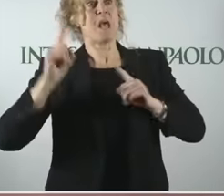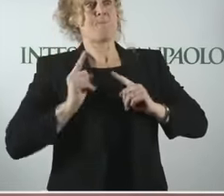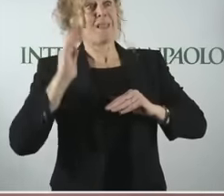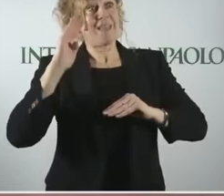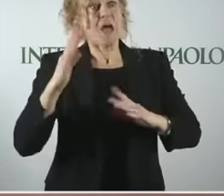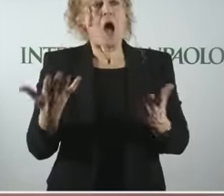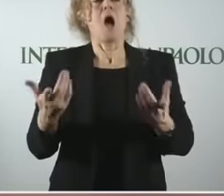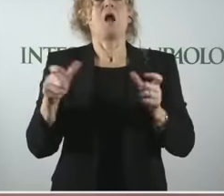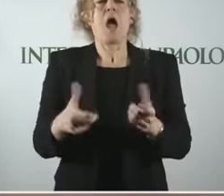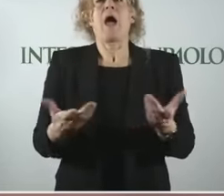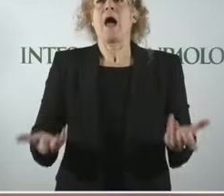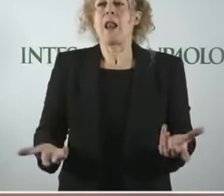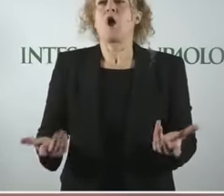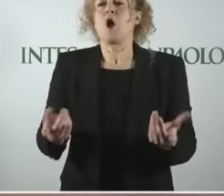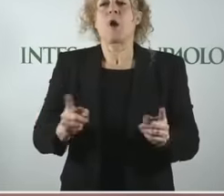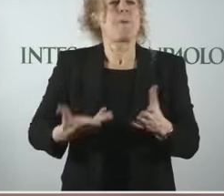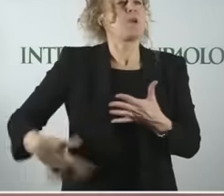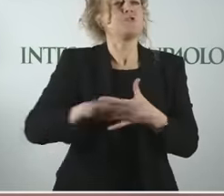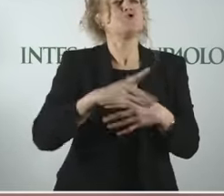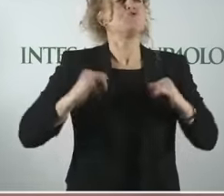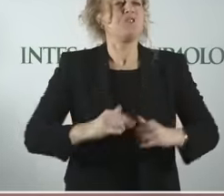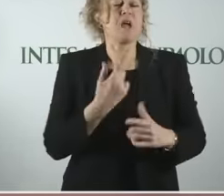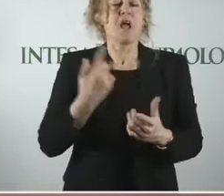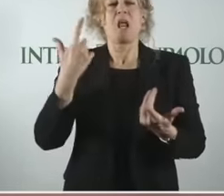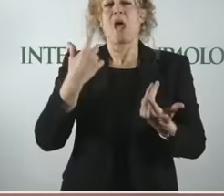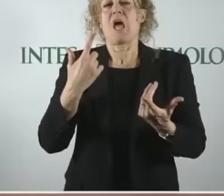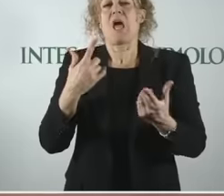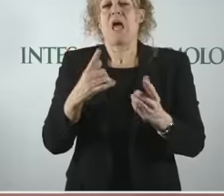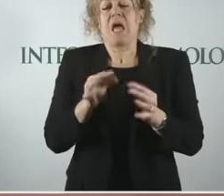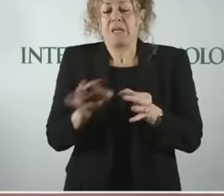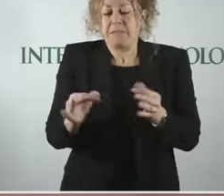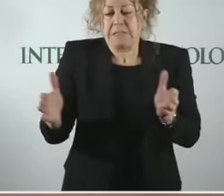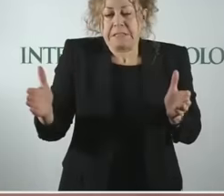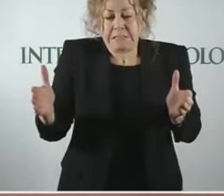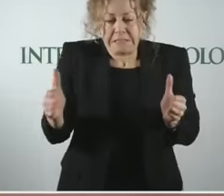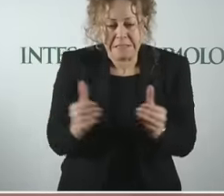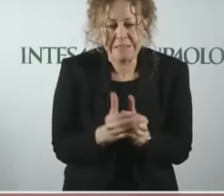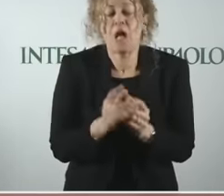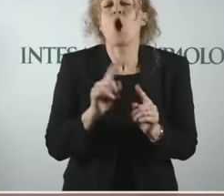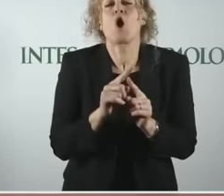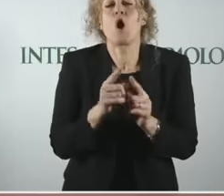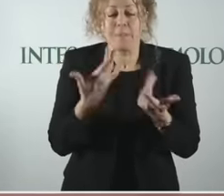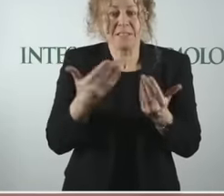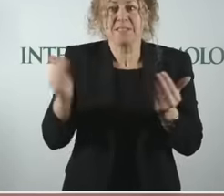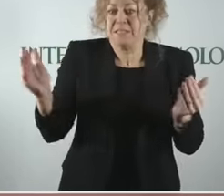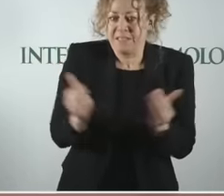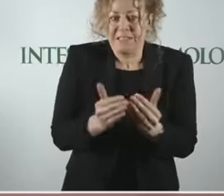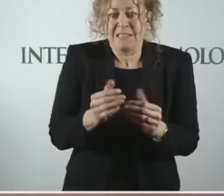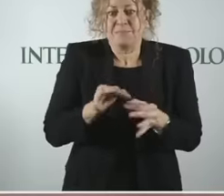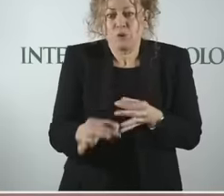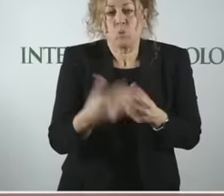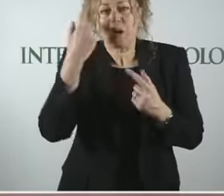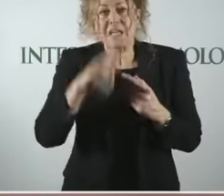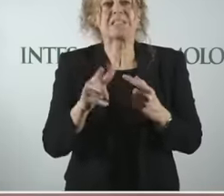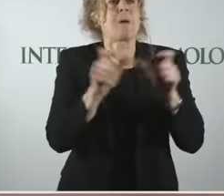militare Ecco e la popolazione civile comunque subisce il razionamento Allora il razionamento pesa la gente non